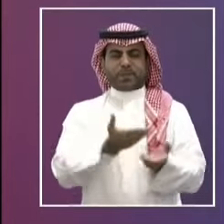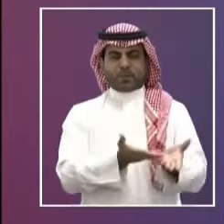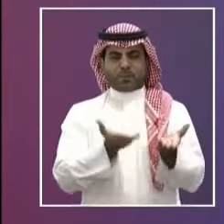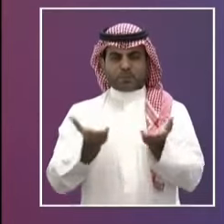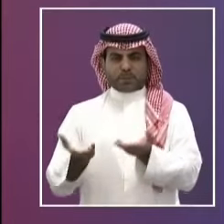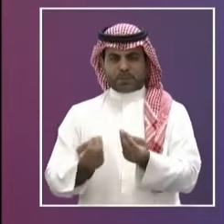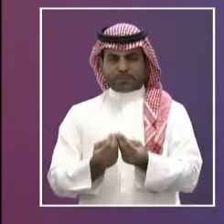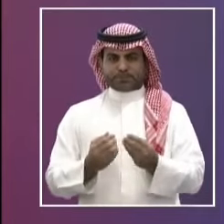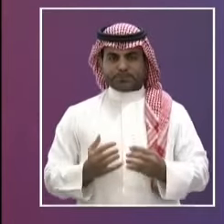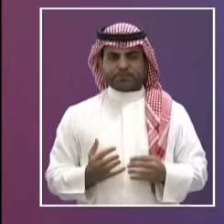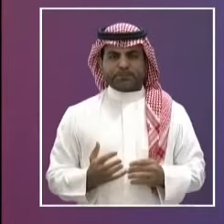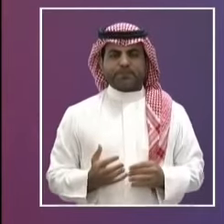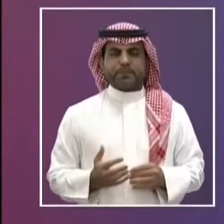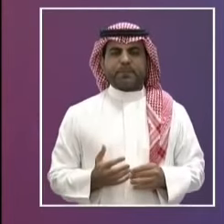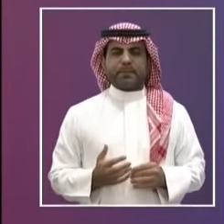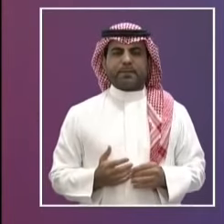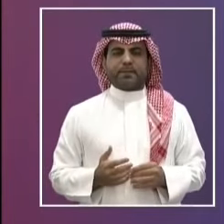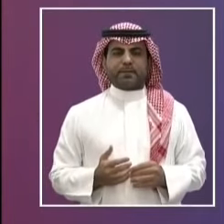فليتفضل.